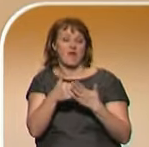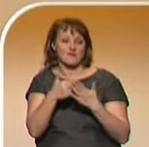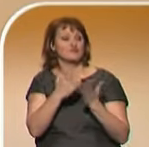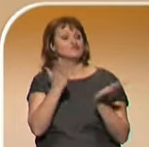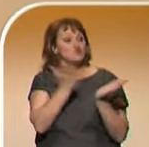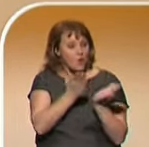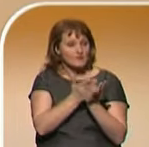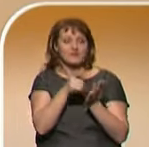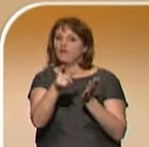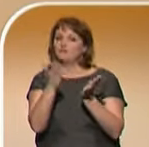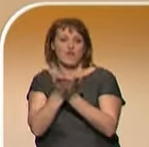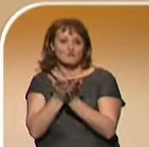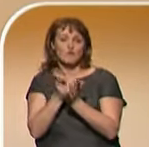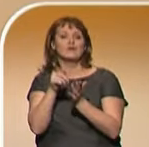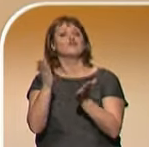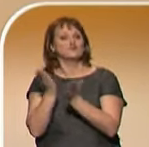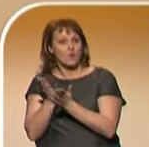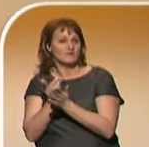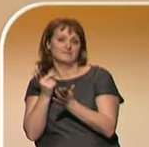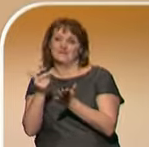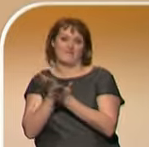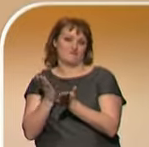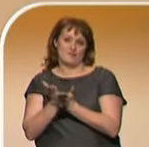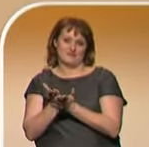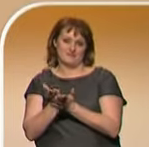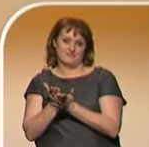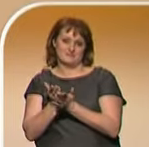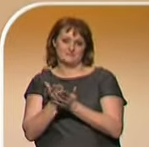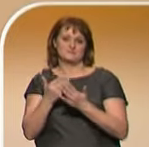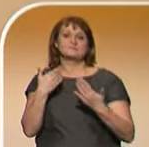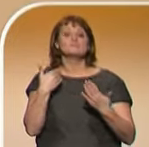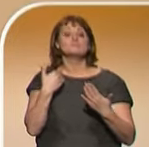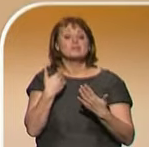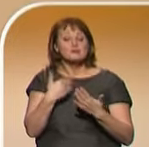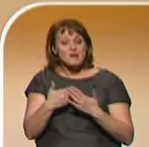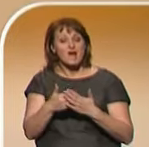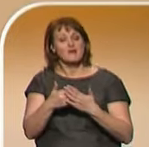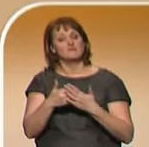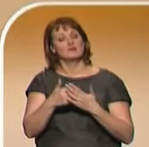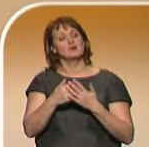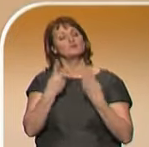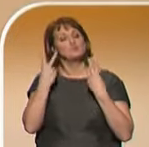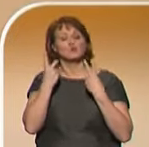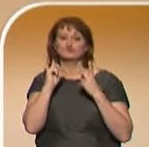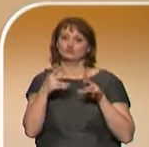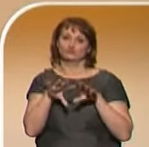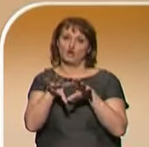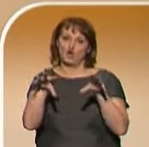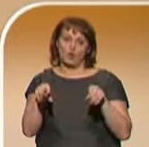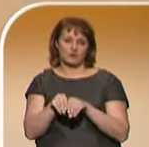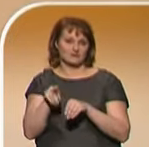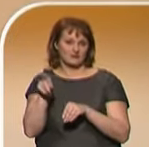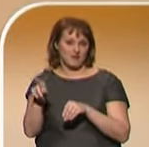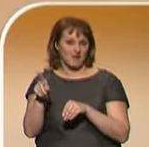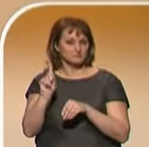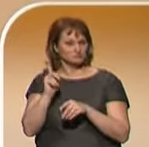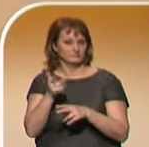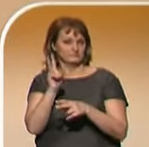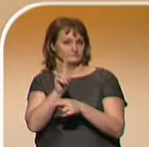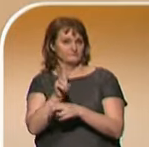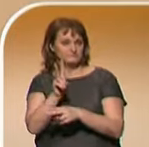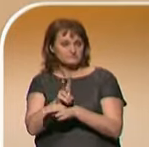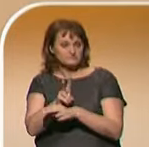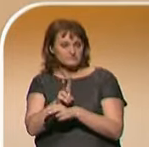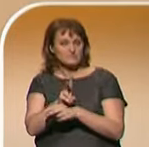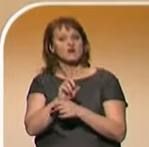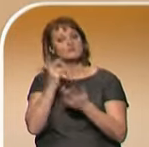velmi vhodné. Ale co je teda strašně důležitý, tak je hrozně důležitý, aby chtěla rodina. V případě dětí teda, když je to dospělý člověk, tak